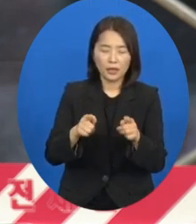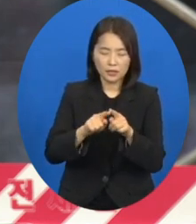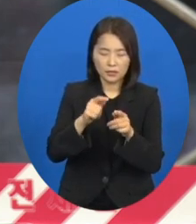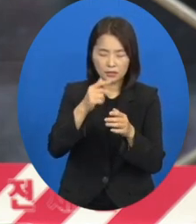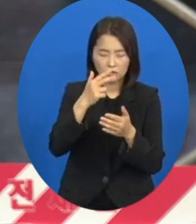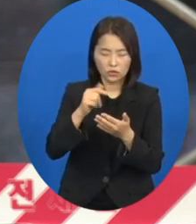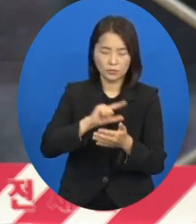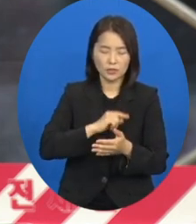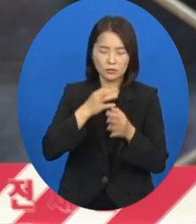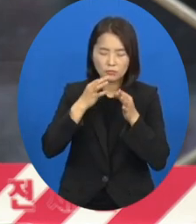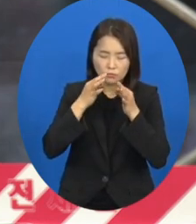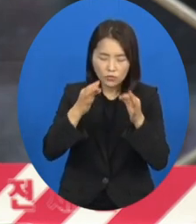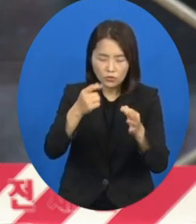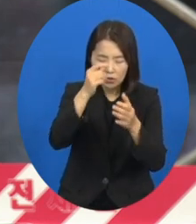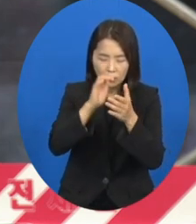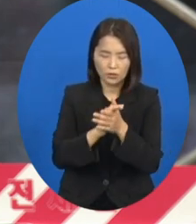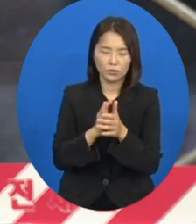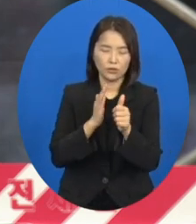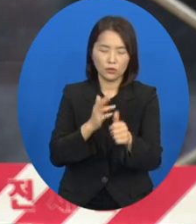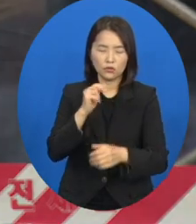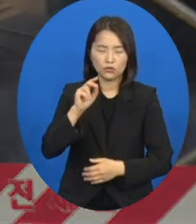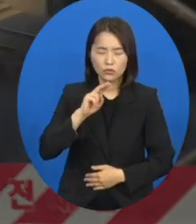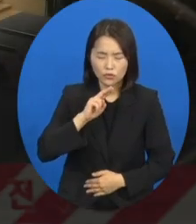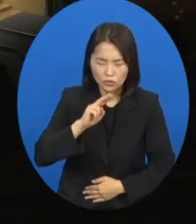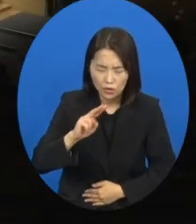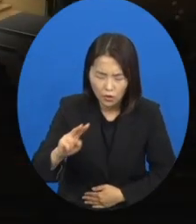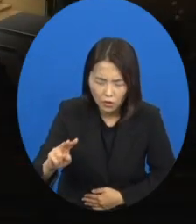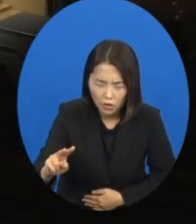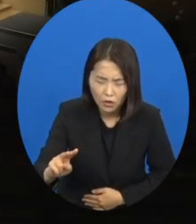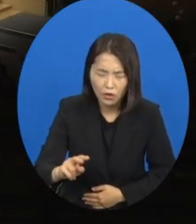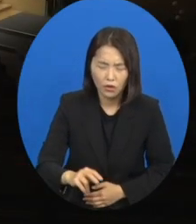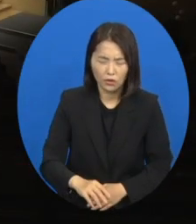다시 한번 주님의 이름 붙잡고 기도하겠습니다. 주여,